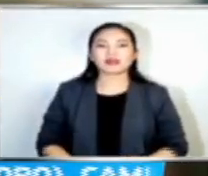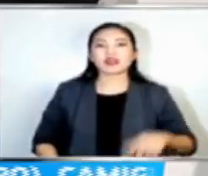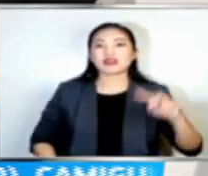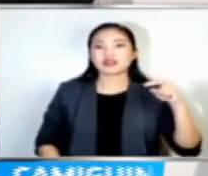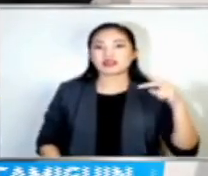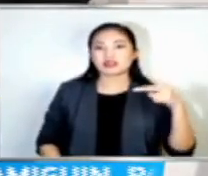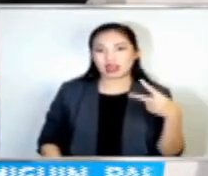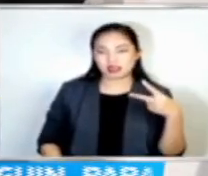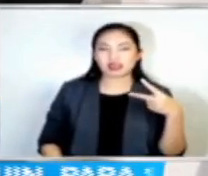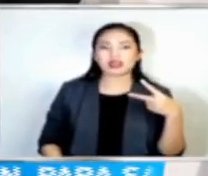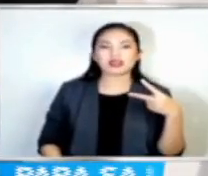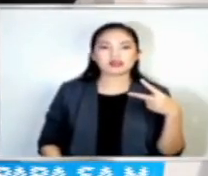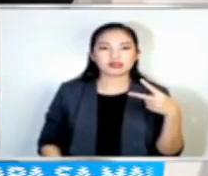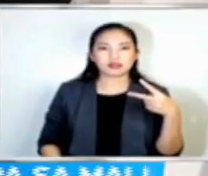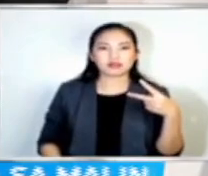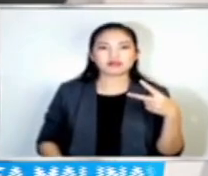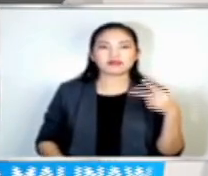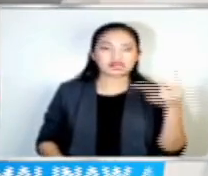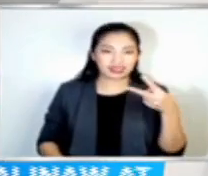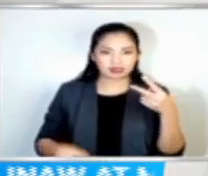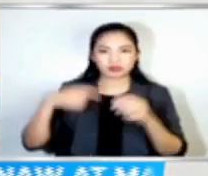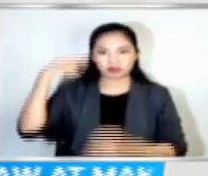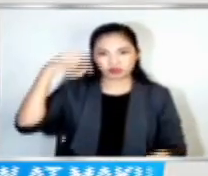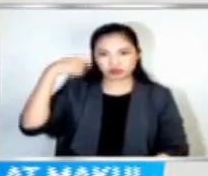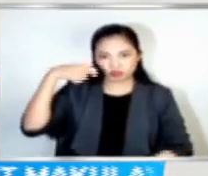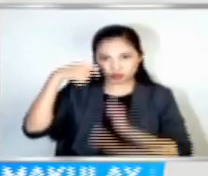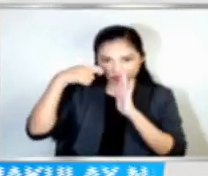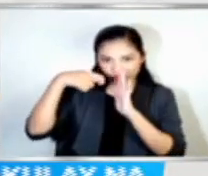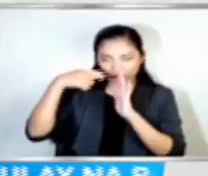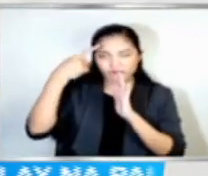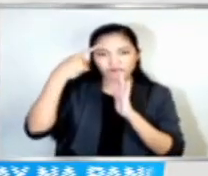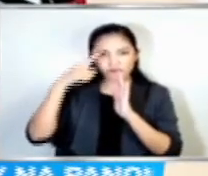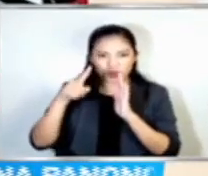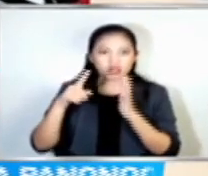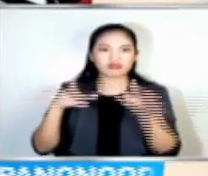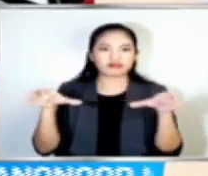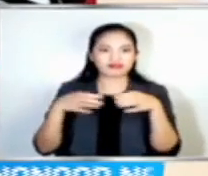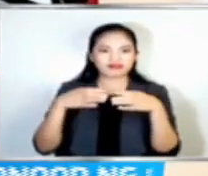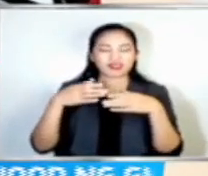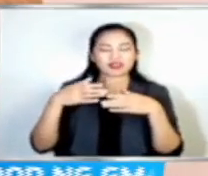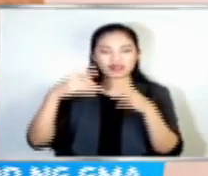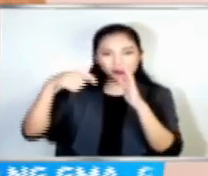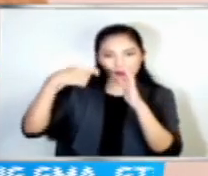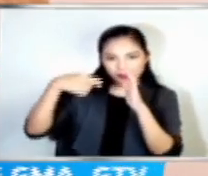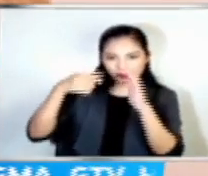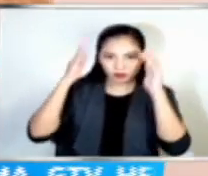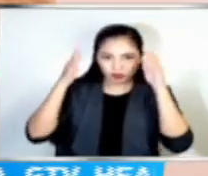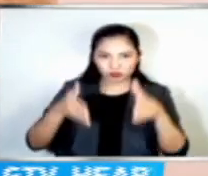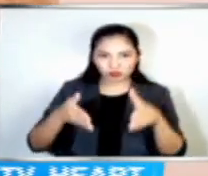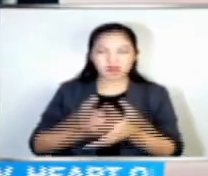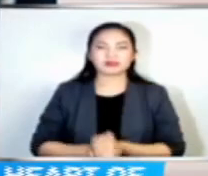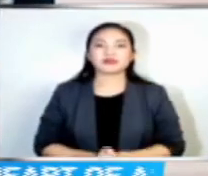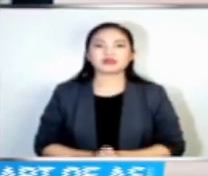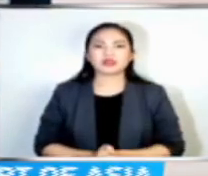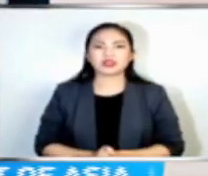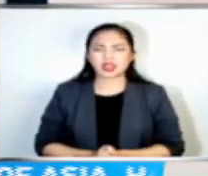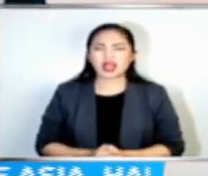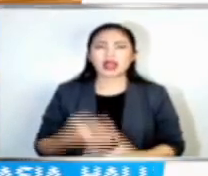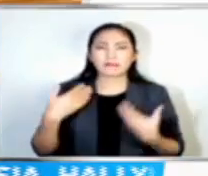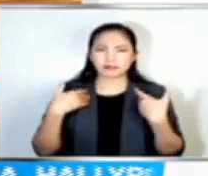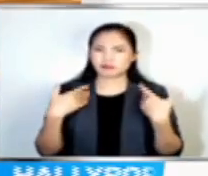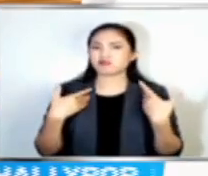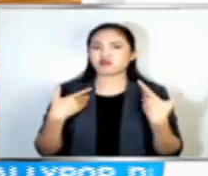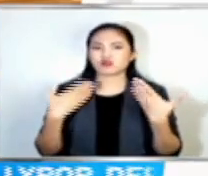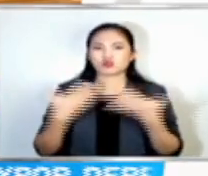Between Us sa lock-in taping. Sanay na raw sila sa new normal na ito. Kanya-kanyang hanap daw sila ng gagawin tuwing rest day